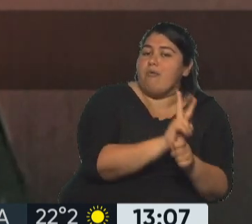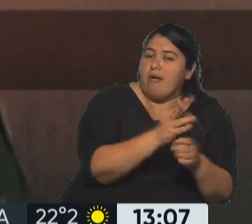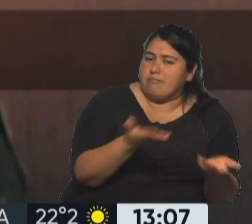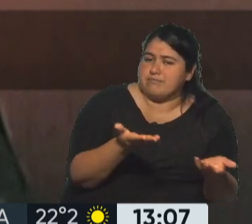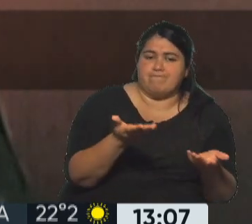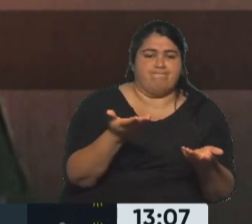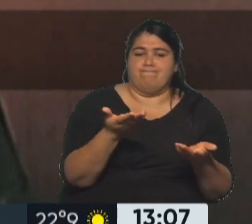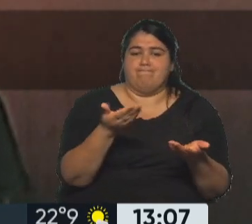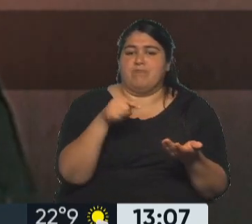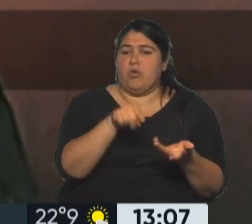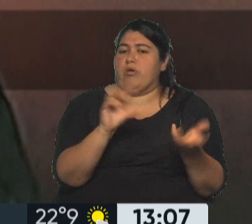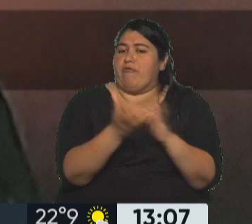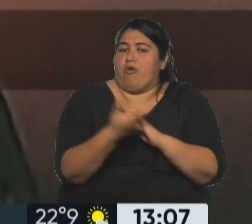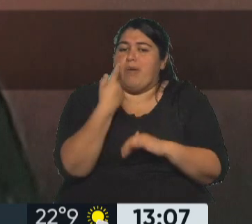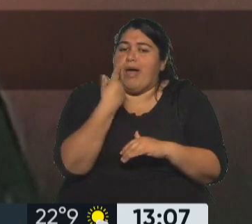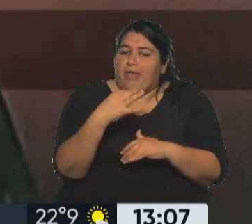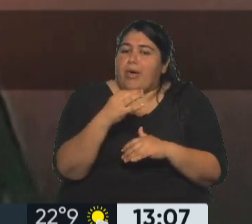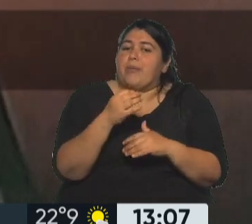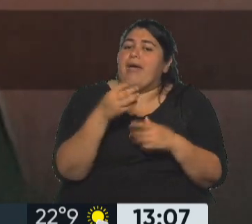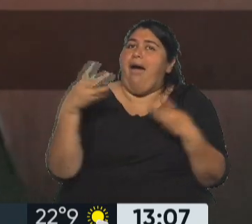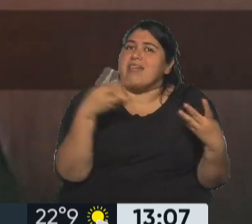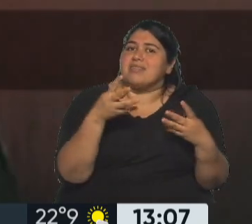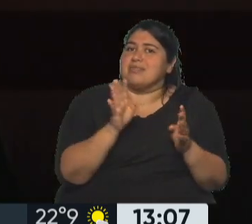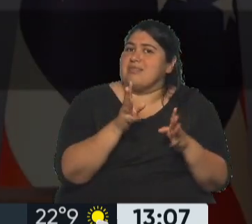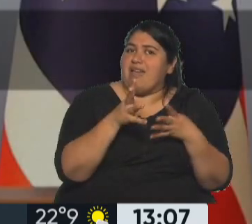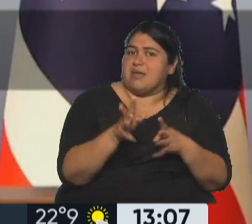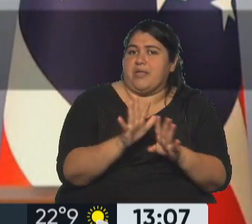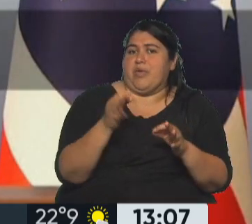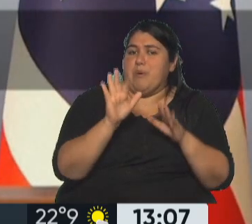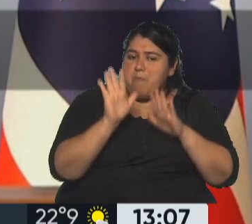وانما طريقها وقف العدوان على